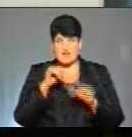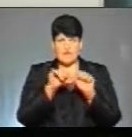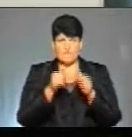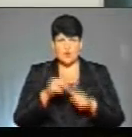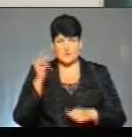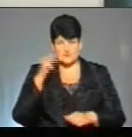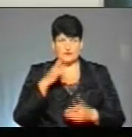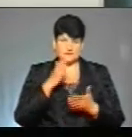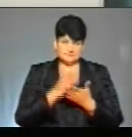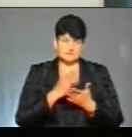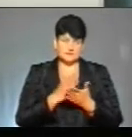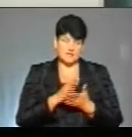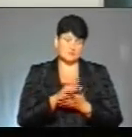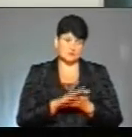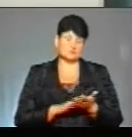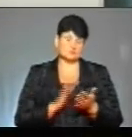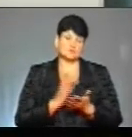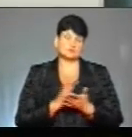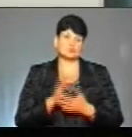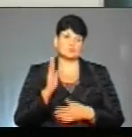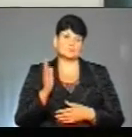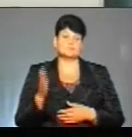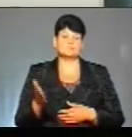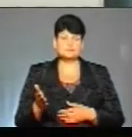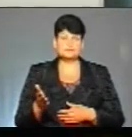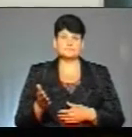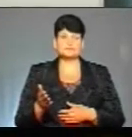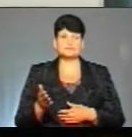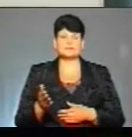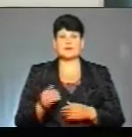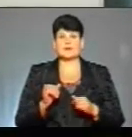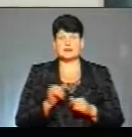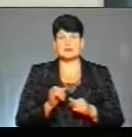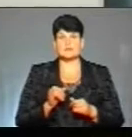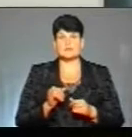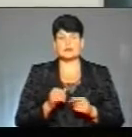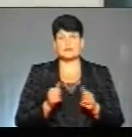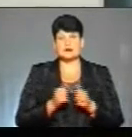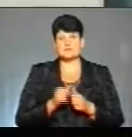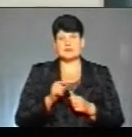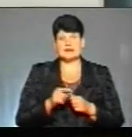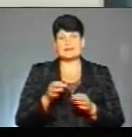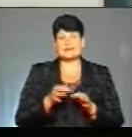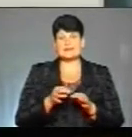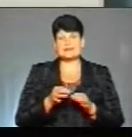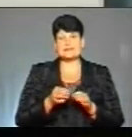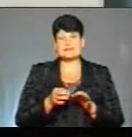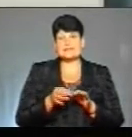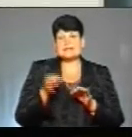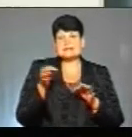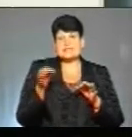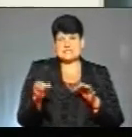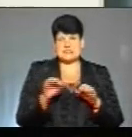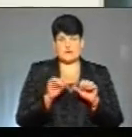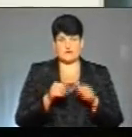форма навчання, вона існувала, вона продовжуватиме існувати. І разом з тим, поряд з нею буде ще дистанційна форма